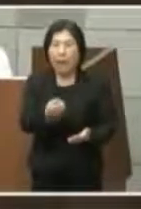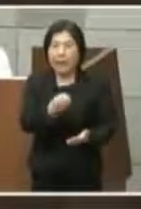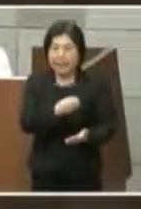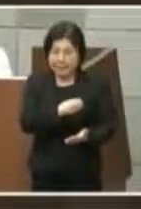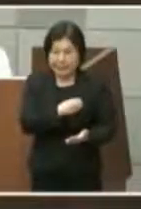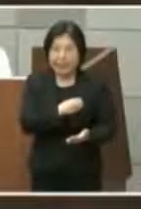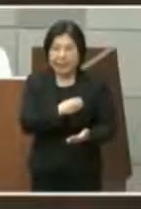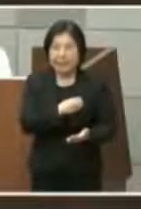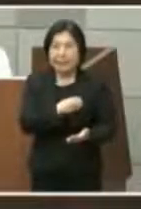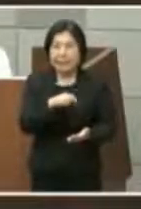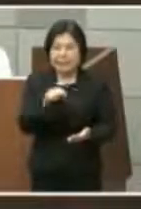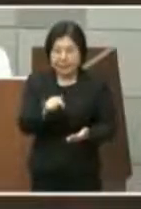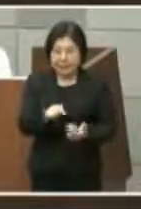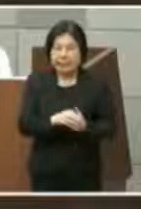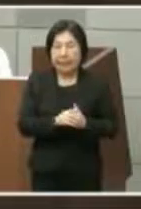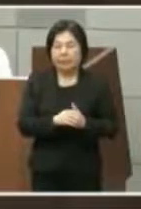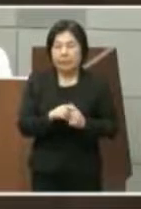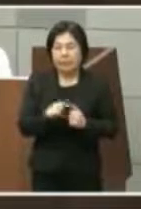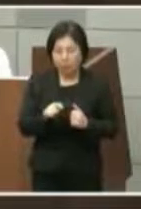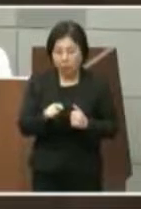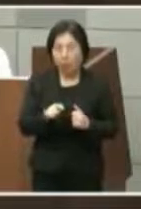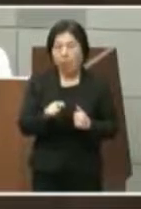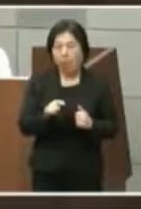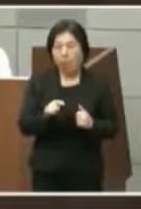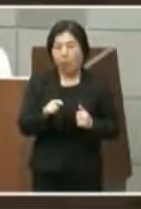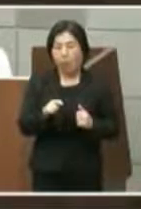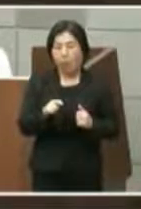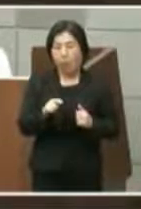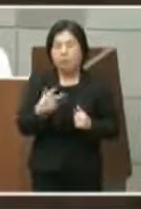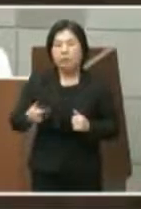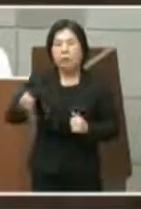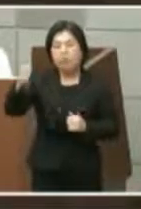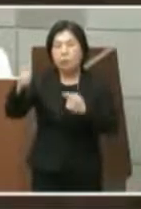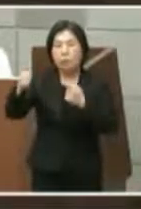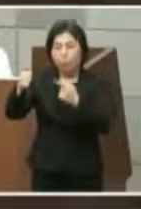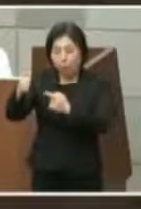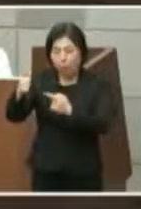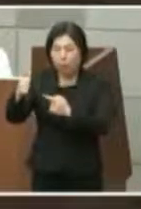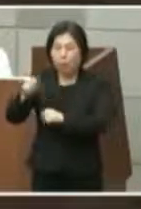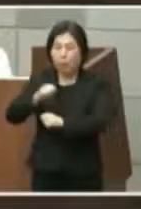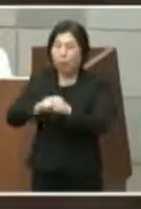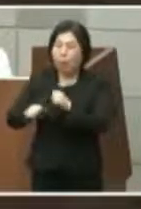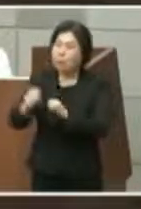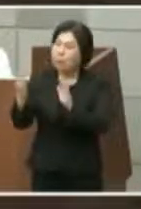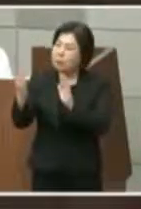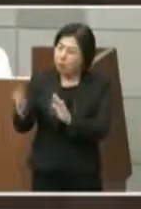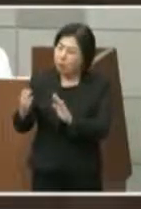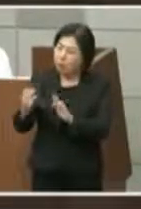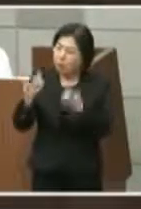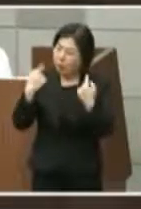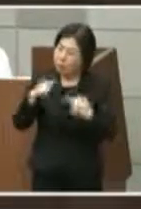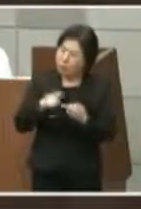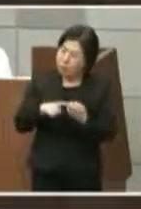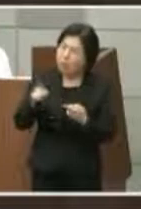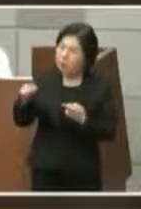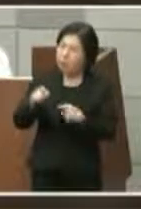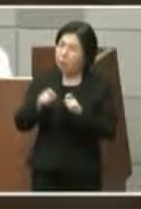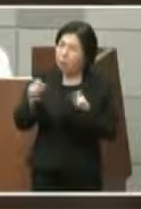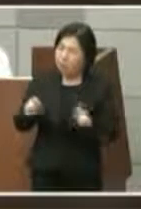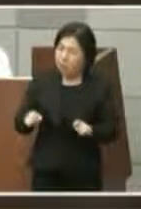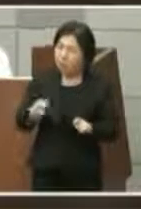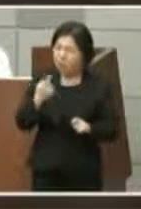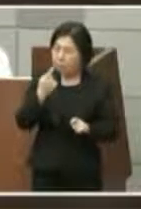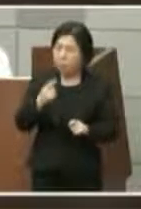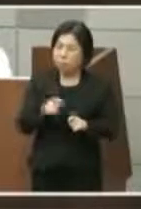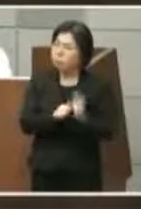ります。徴税理員である職員が、市長の行為に対し個人的な問題と判断し、進